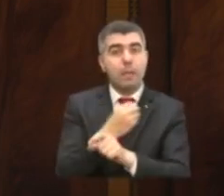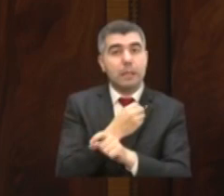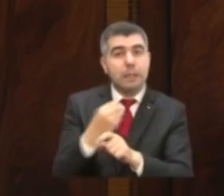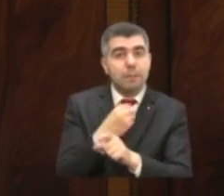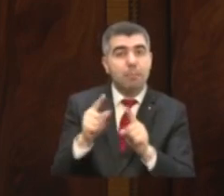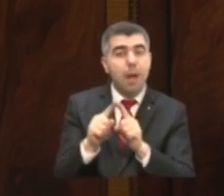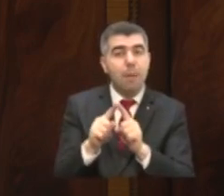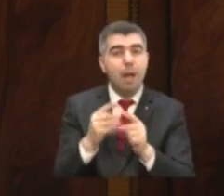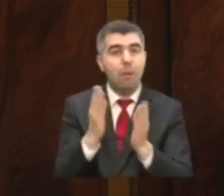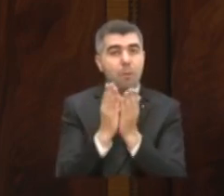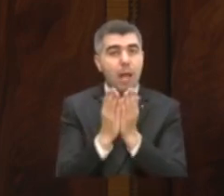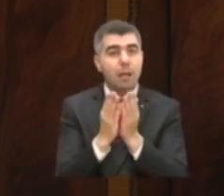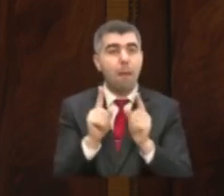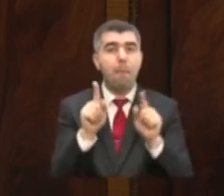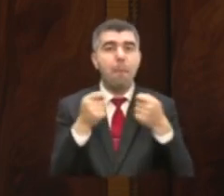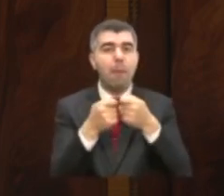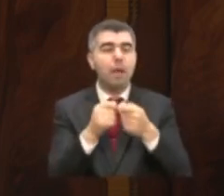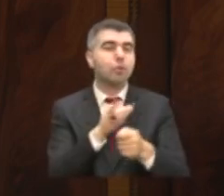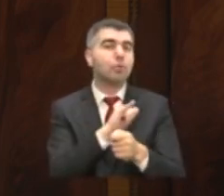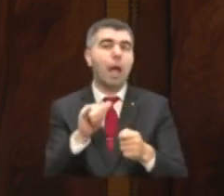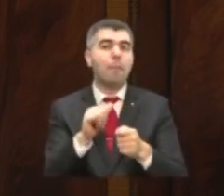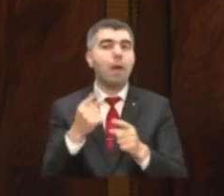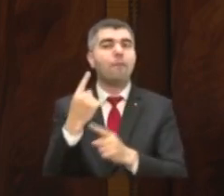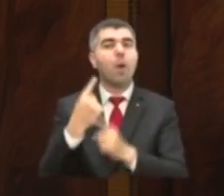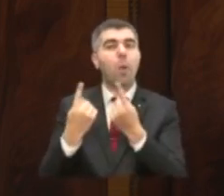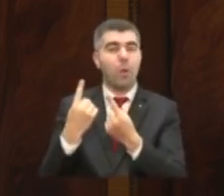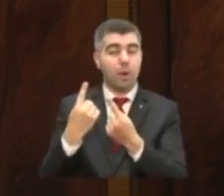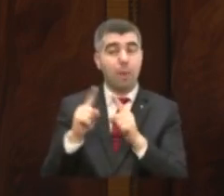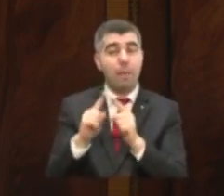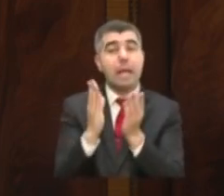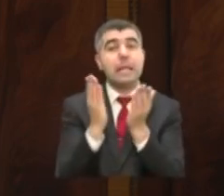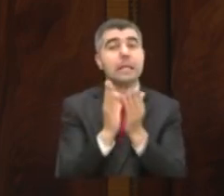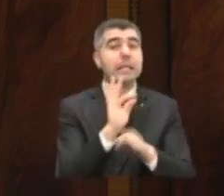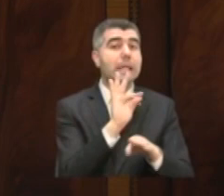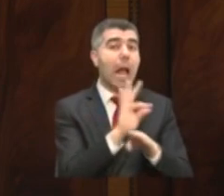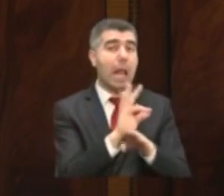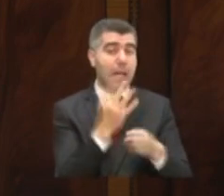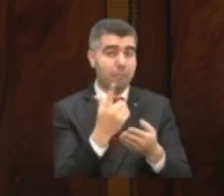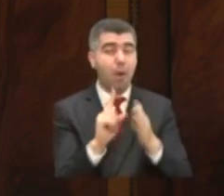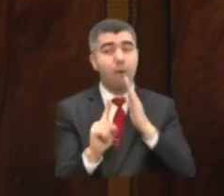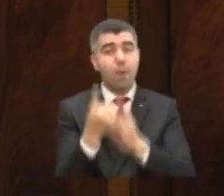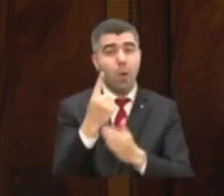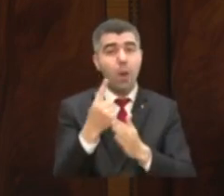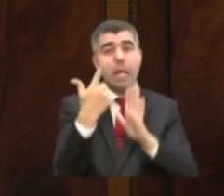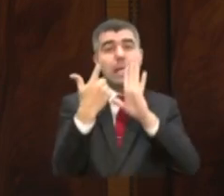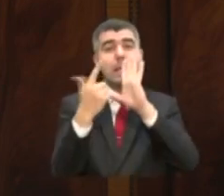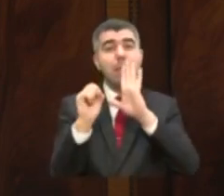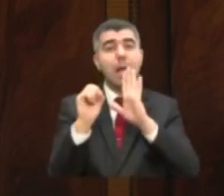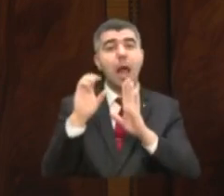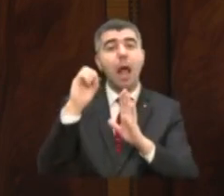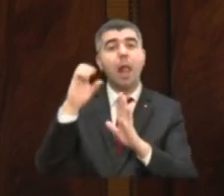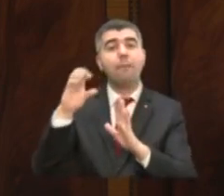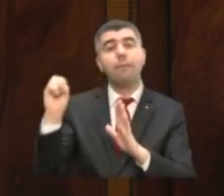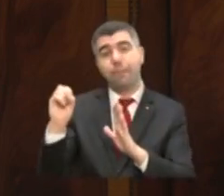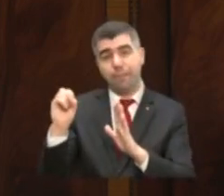أيضا بالأرقام، بحيث قطاع التعليم بوحده اليوم مع 2019 غادي يوصلون 70,000 منصب مالي، إذا